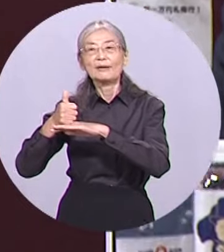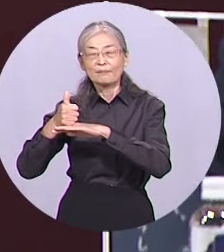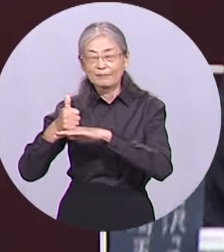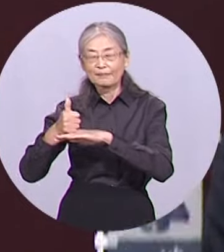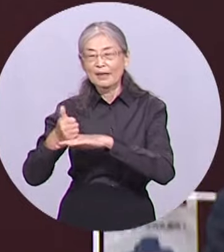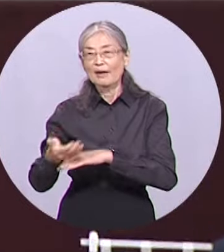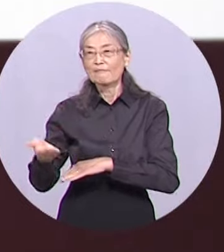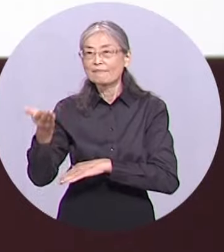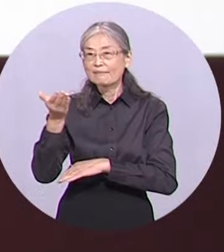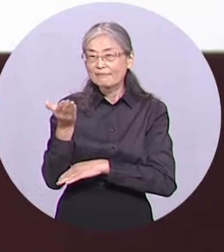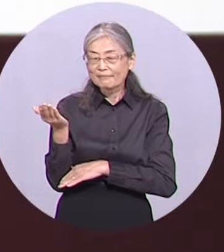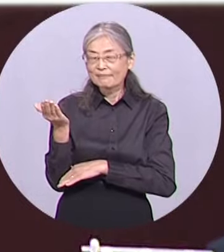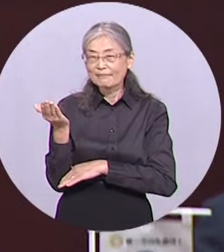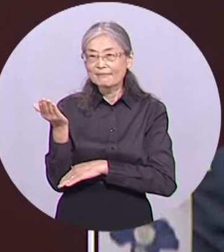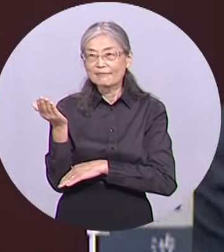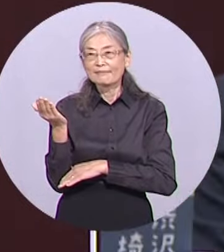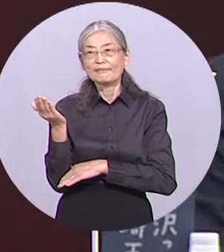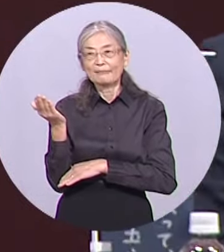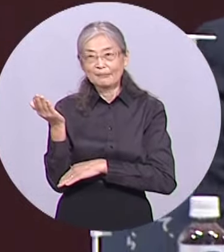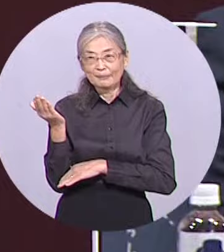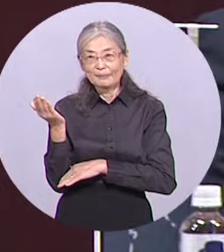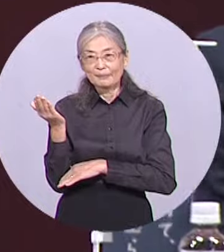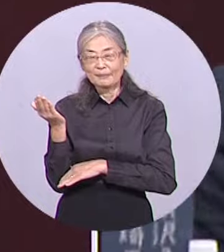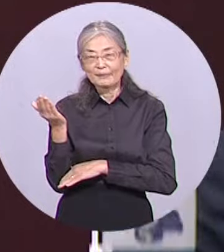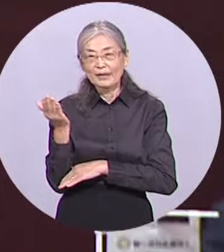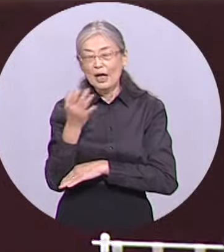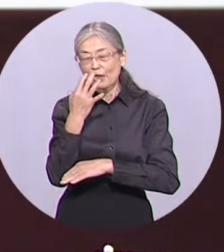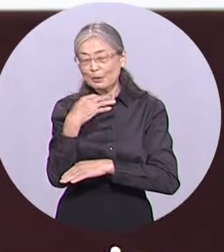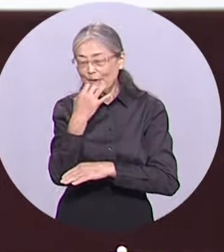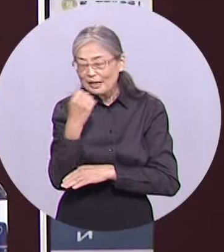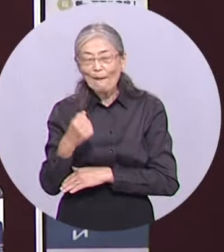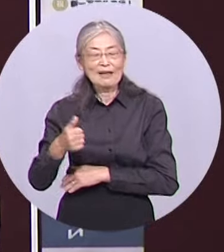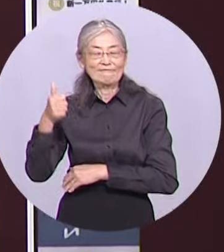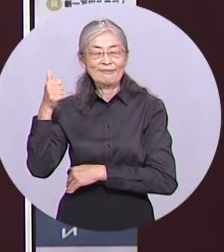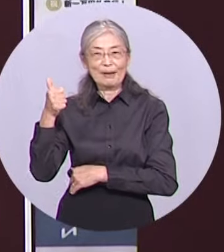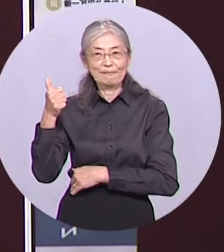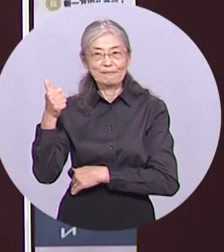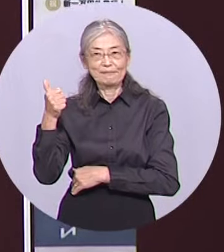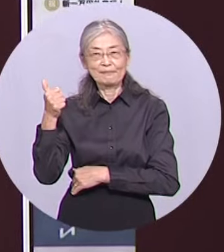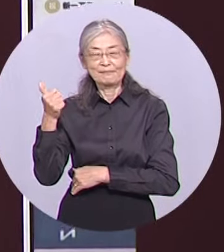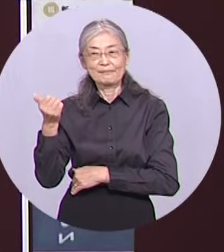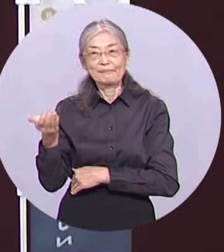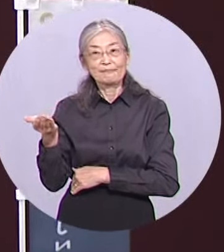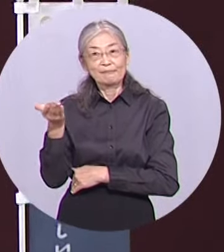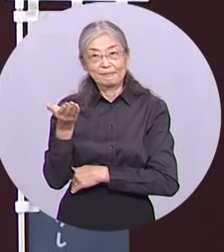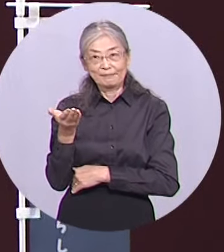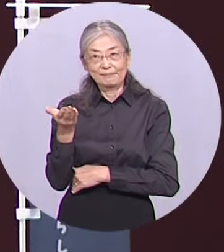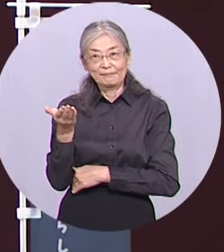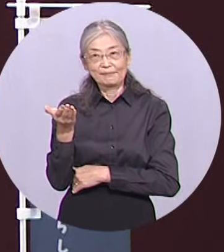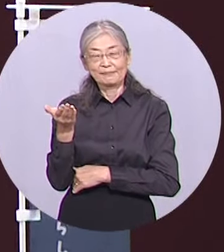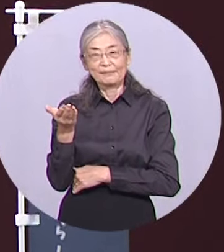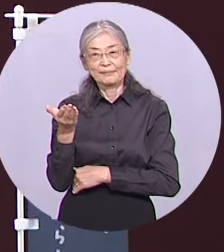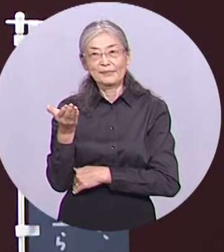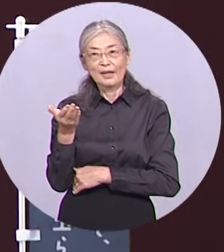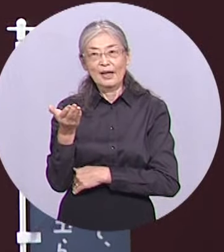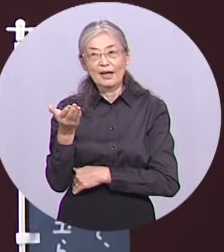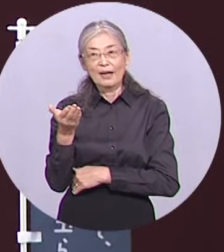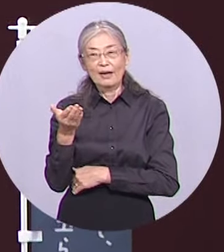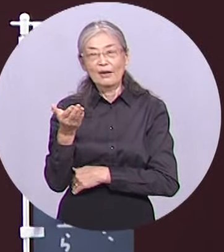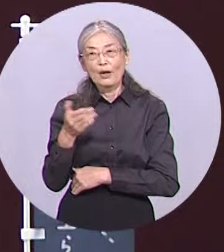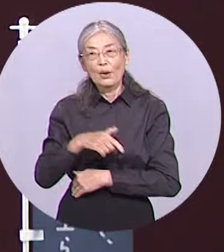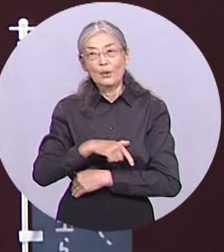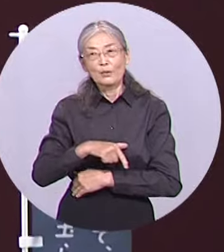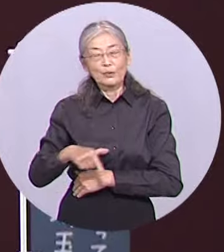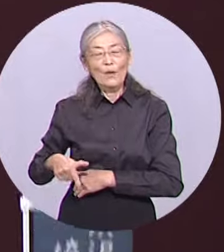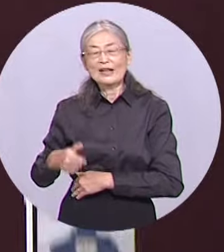渋沢&カンパニー株式会社代表取締役渋沢健さん、埼玉りそな銀行代表取締役社